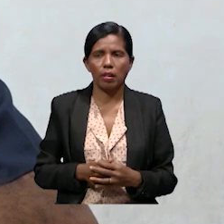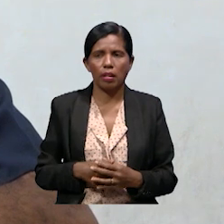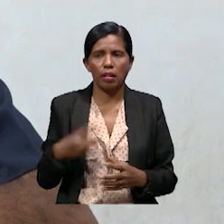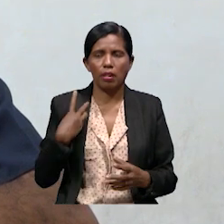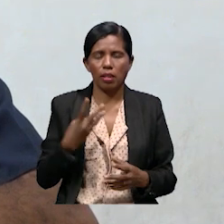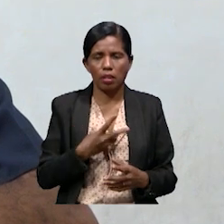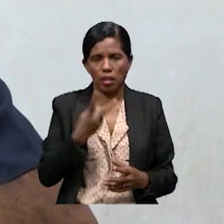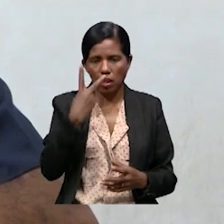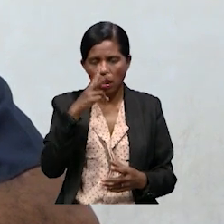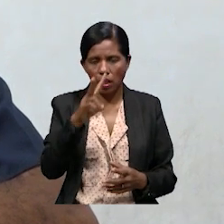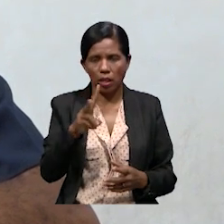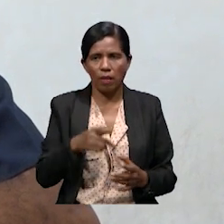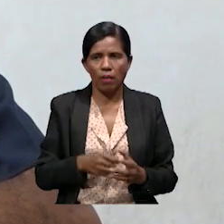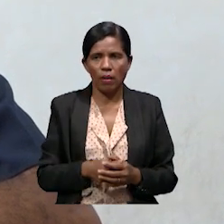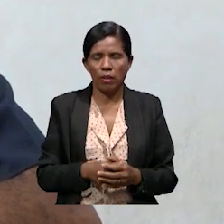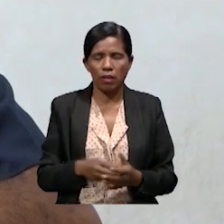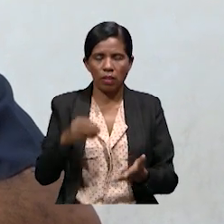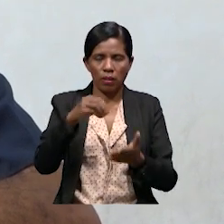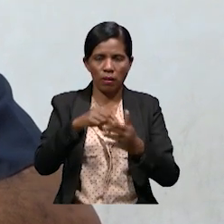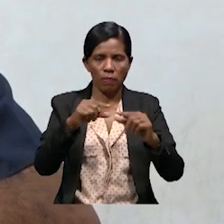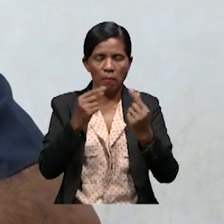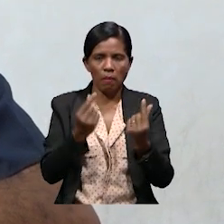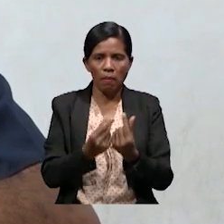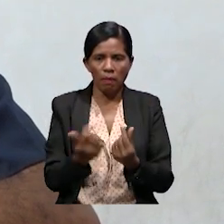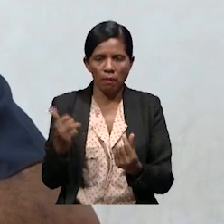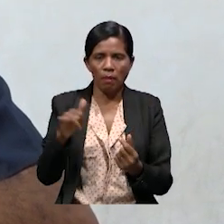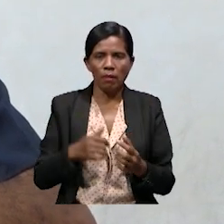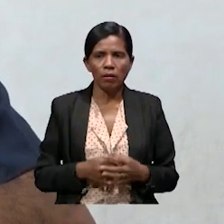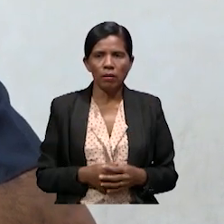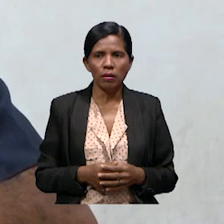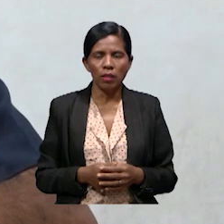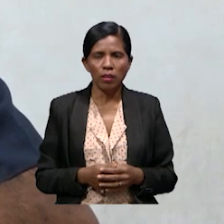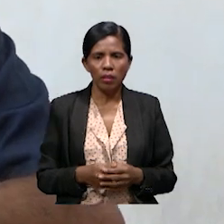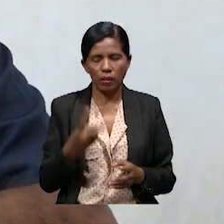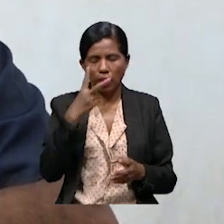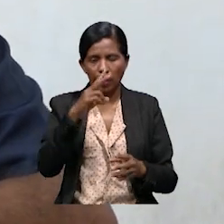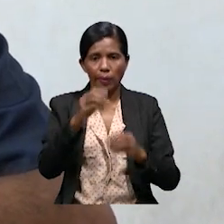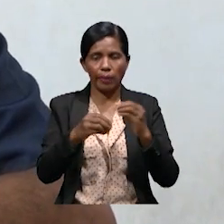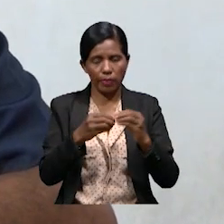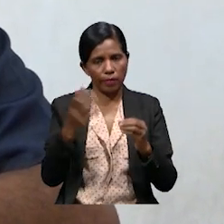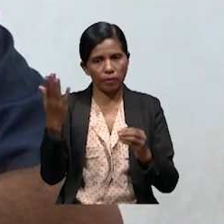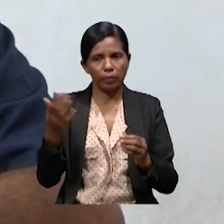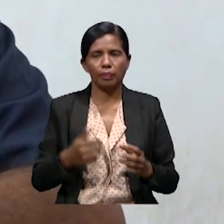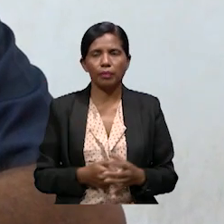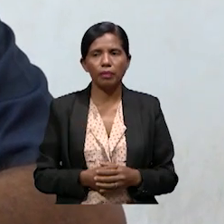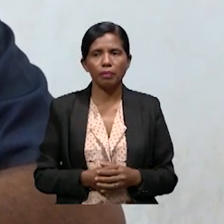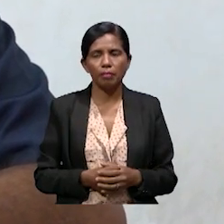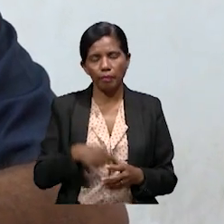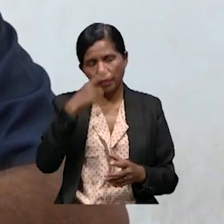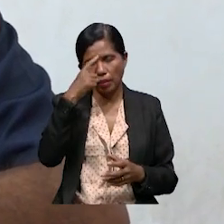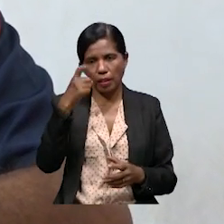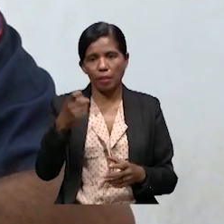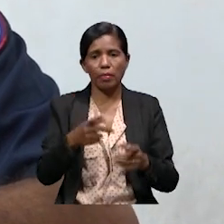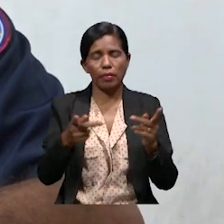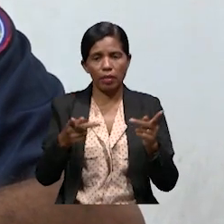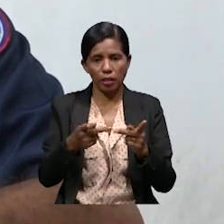parte ekipa jaga sih sih halo operasi umbah nela. Identifika ini tamu paten belum